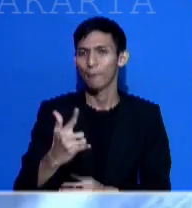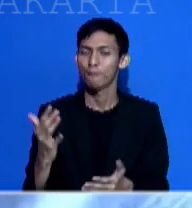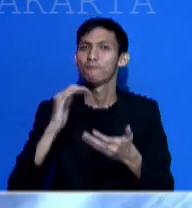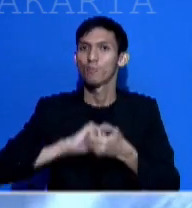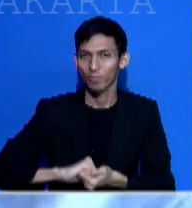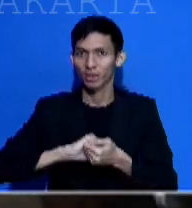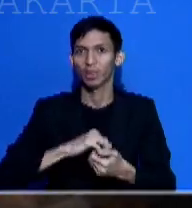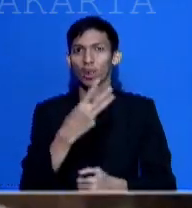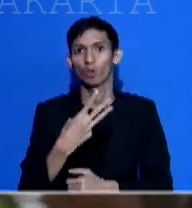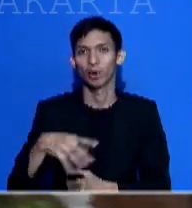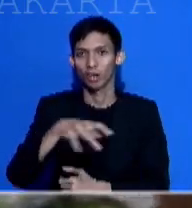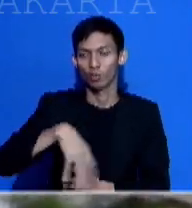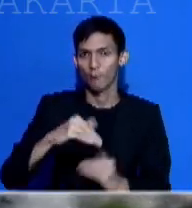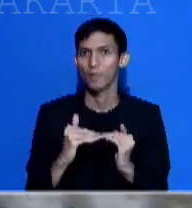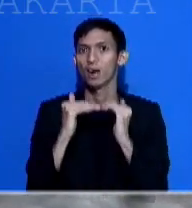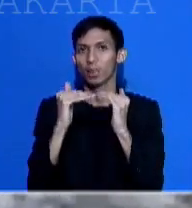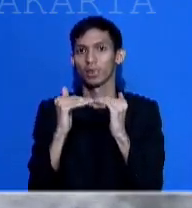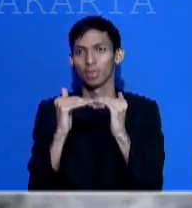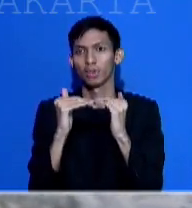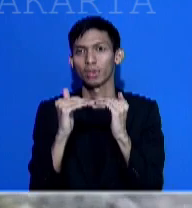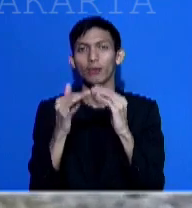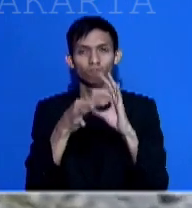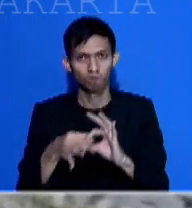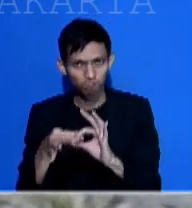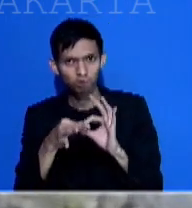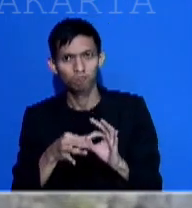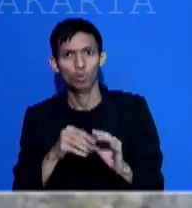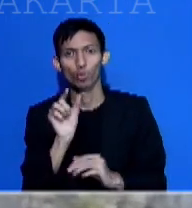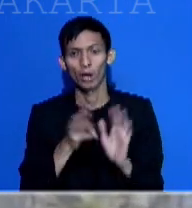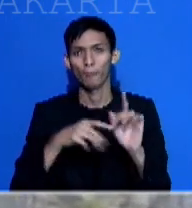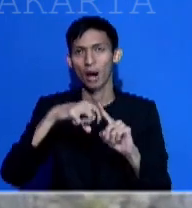ekonomi di daerah bersama para pelaku UMKM binaannya.